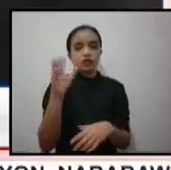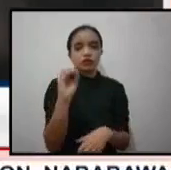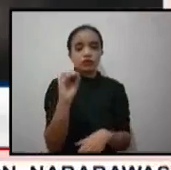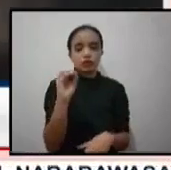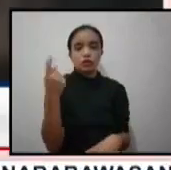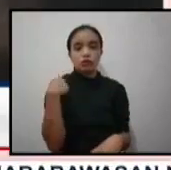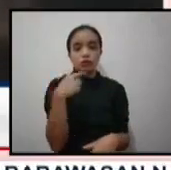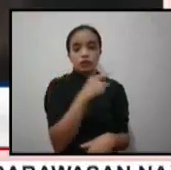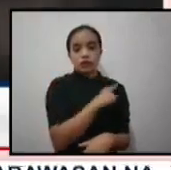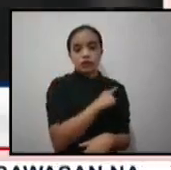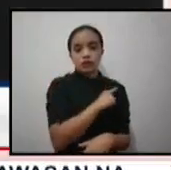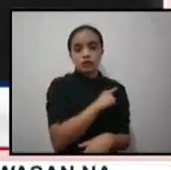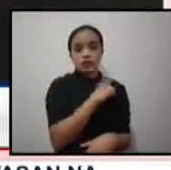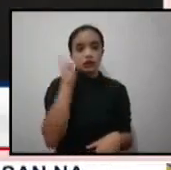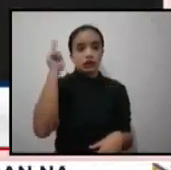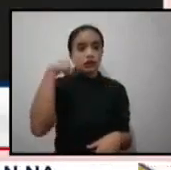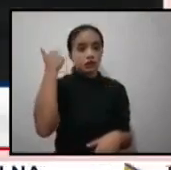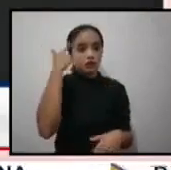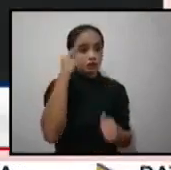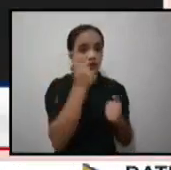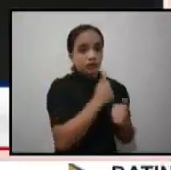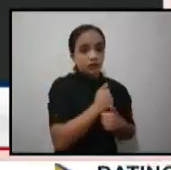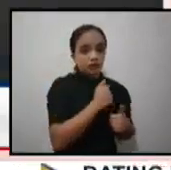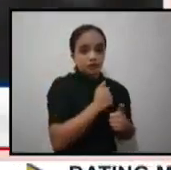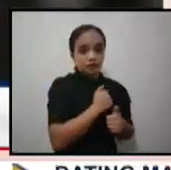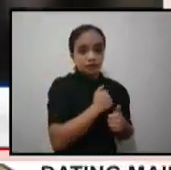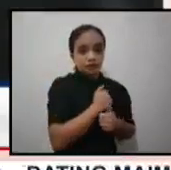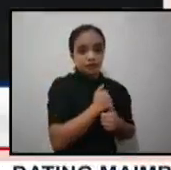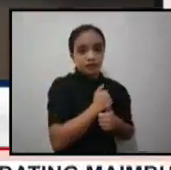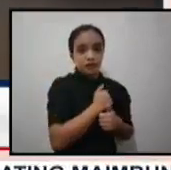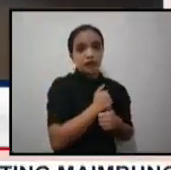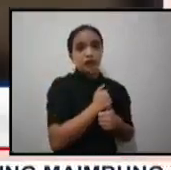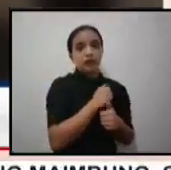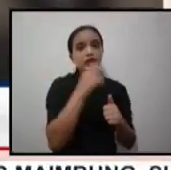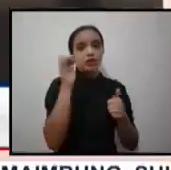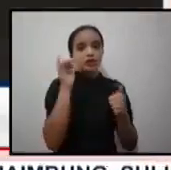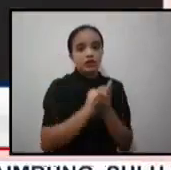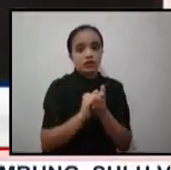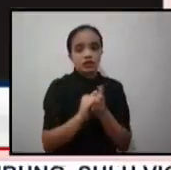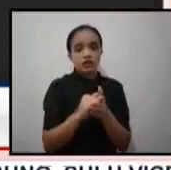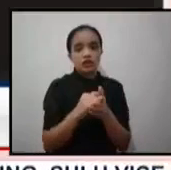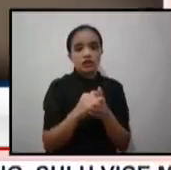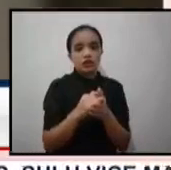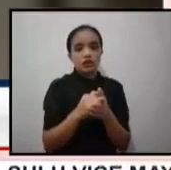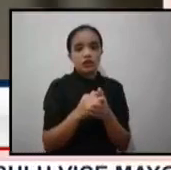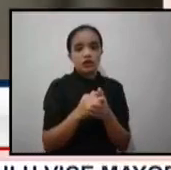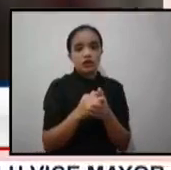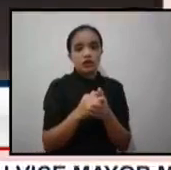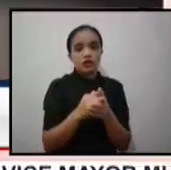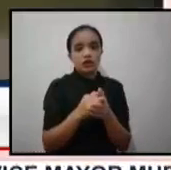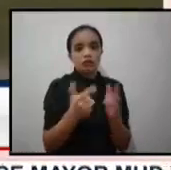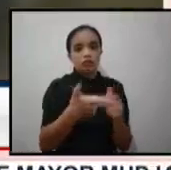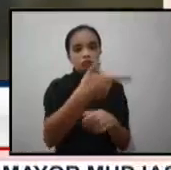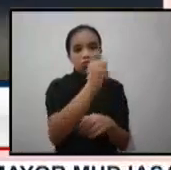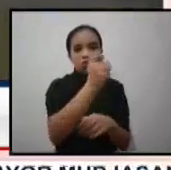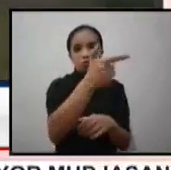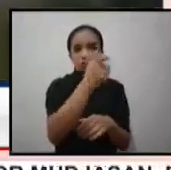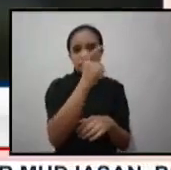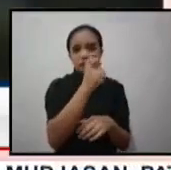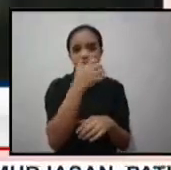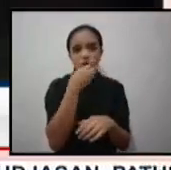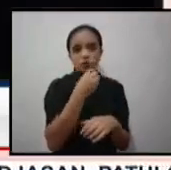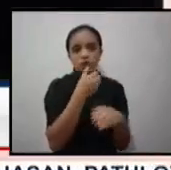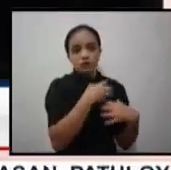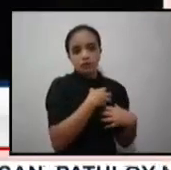government forces, the RPNP served the warrant, pinaulan na ng putok itong mga mga kapulisan natin.